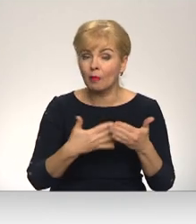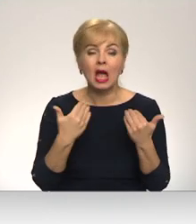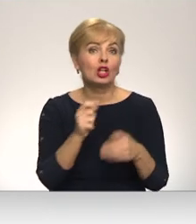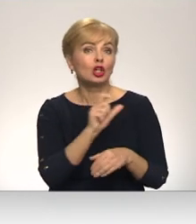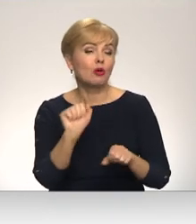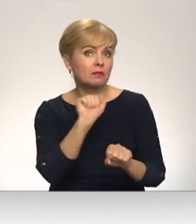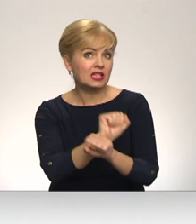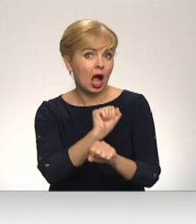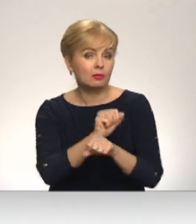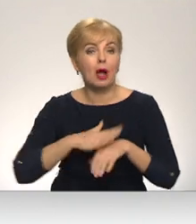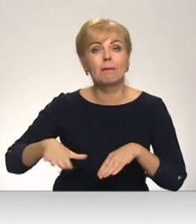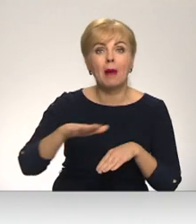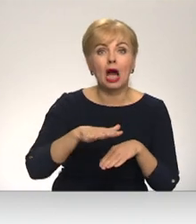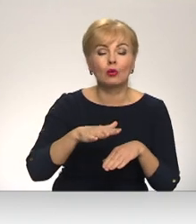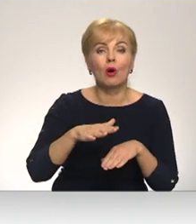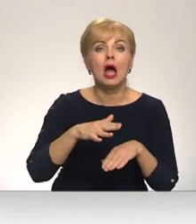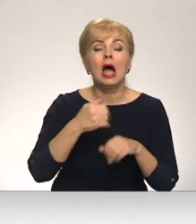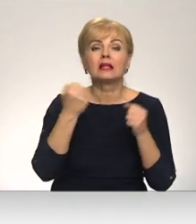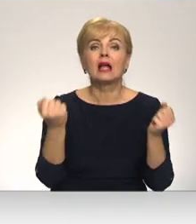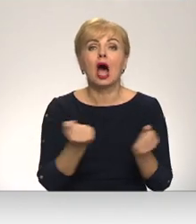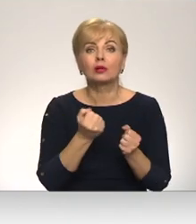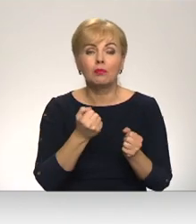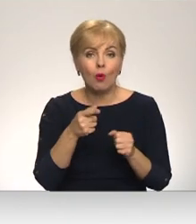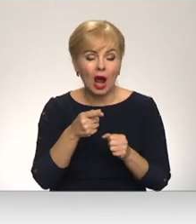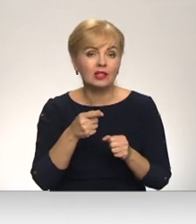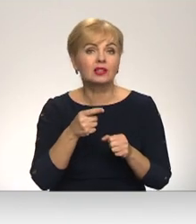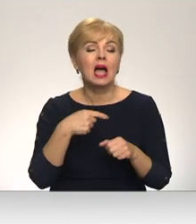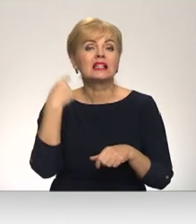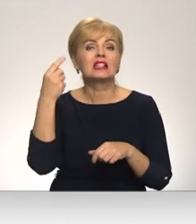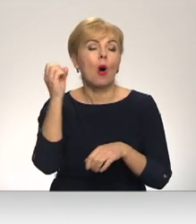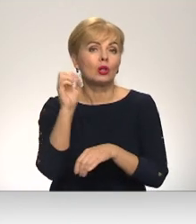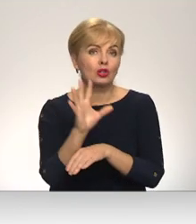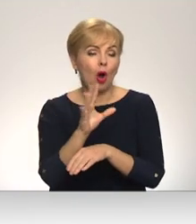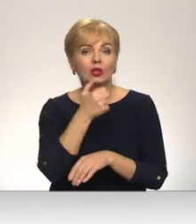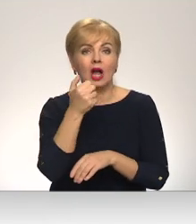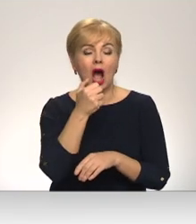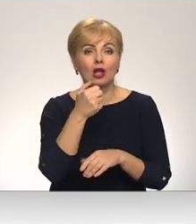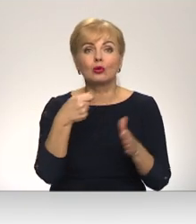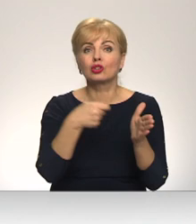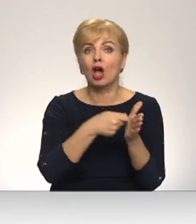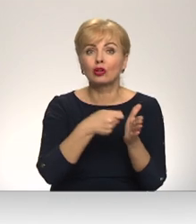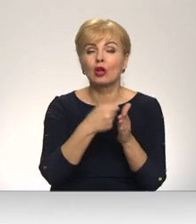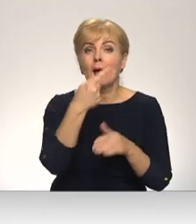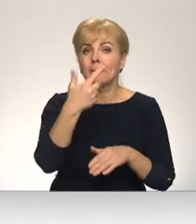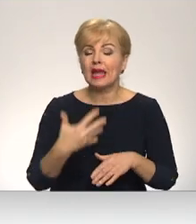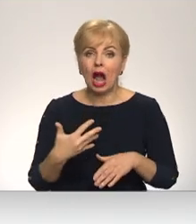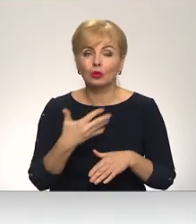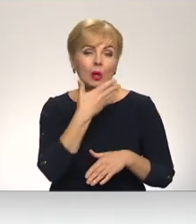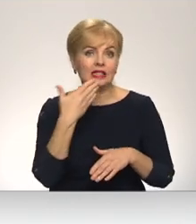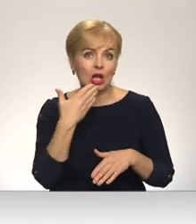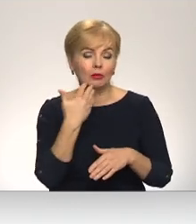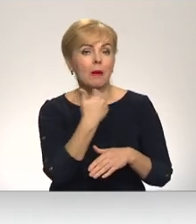Šobrīd Salaspils parkā darbojās vairāk nekā 1700 saules kolektoru un gadā tie saražo 1/5 daļu siltuma enerģijas, kas